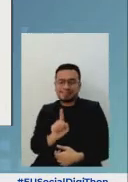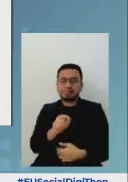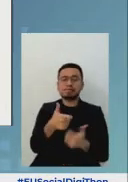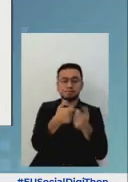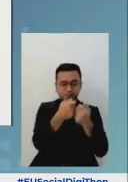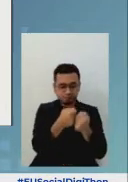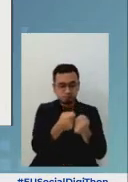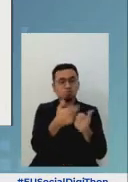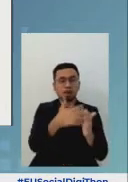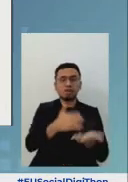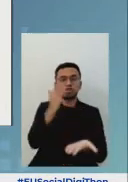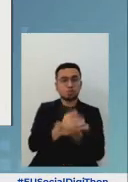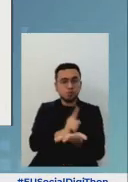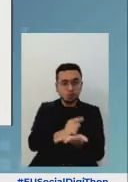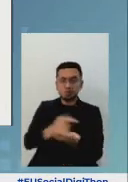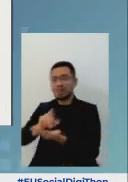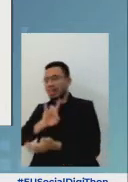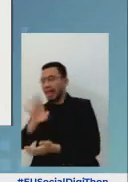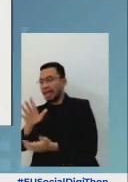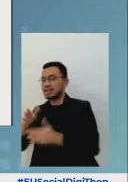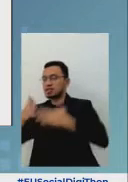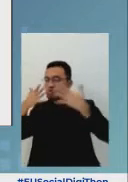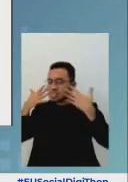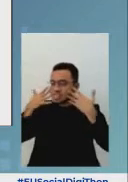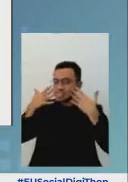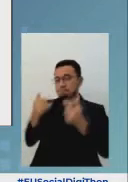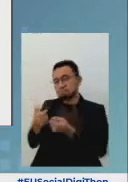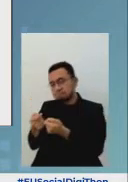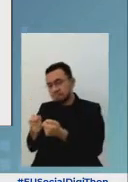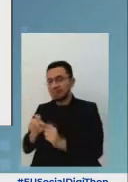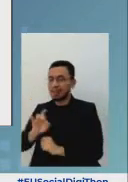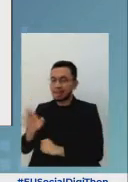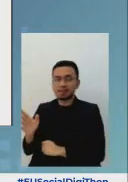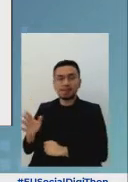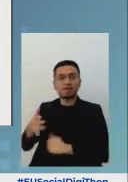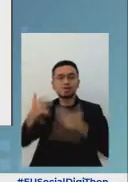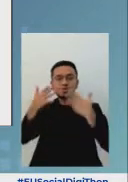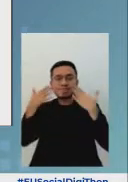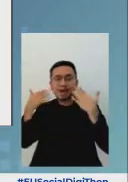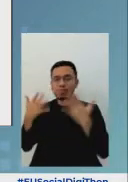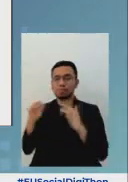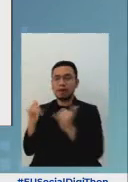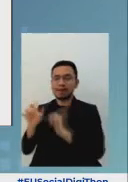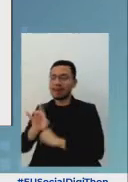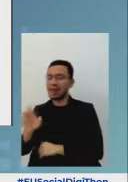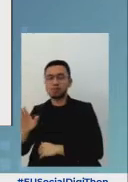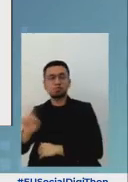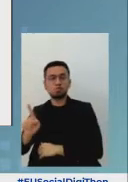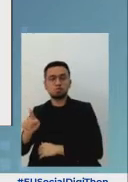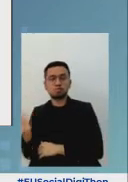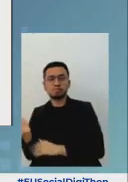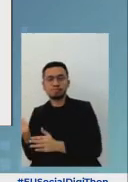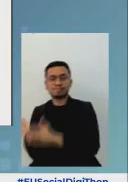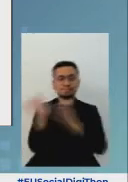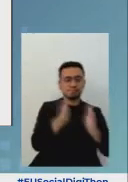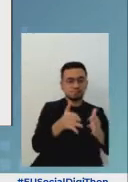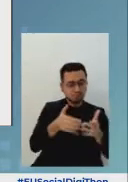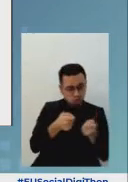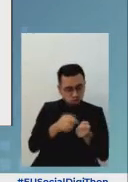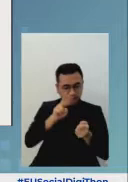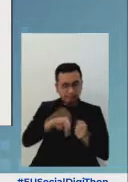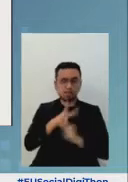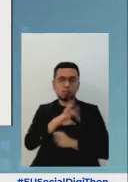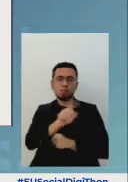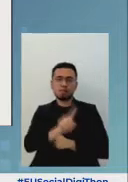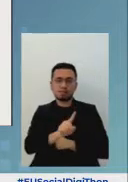Nah, makin muda kita, maka screen time-nya lebih kecil ya. Intinya adalah konten-konten juga harus positif ya. Jadi